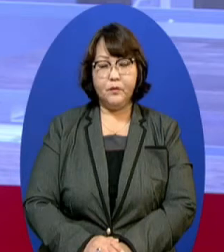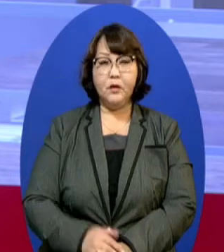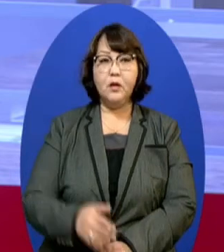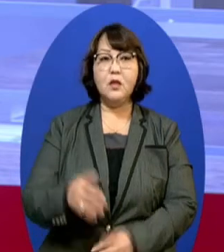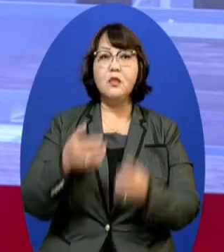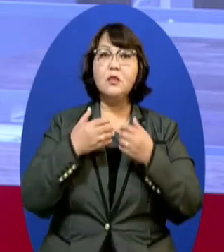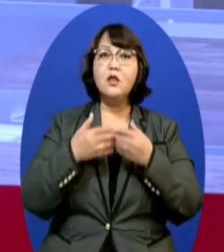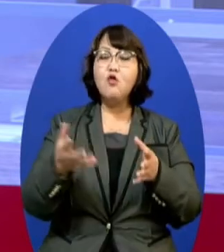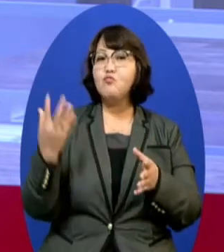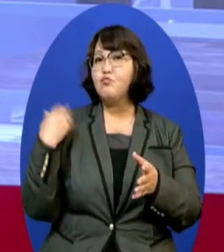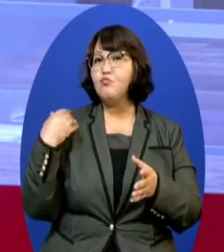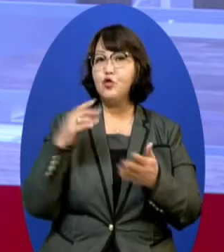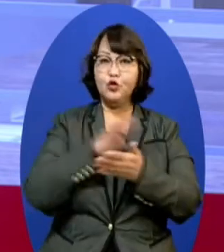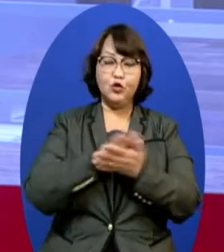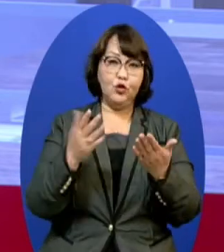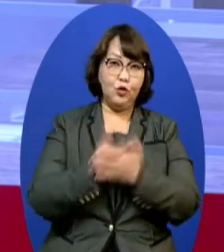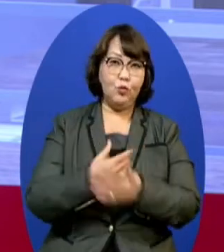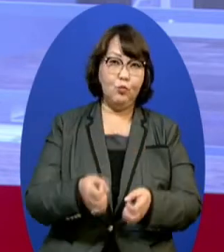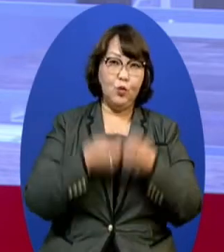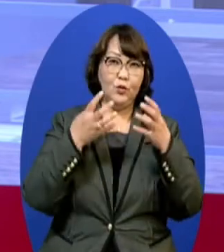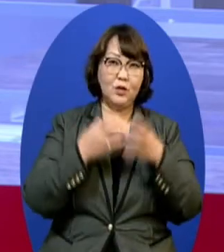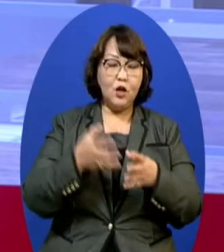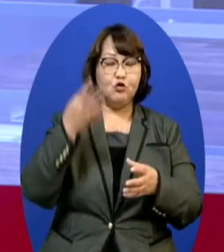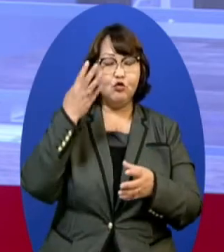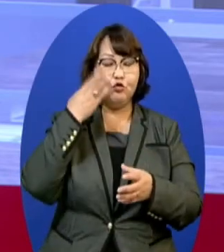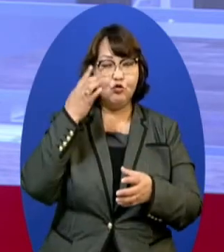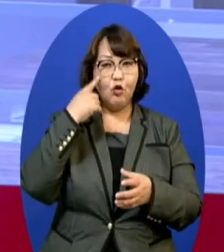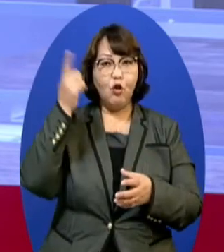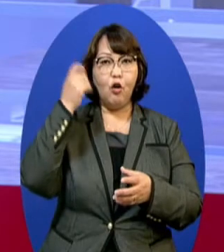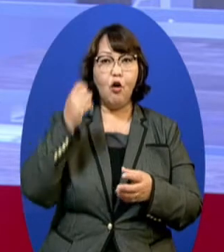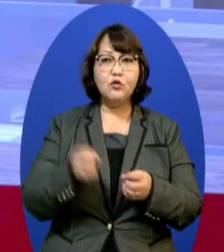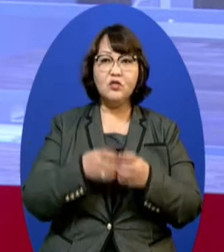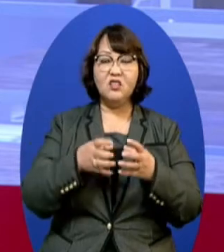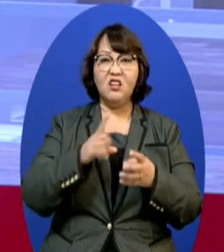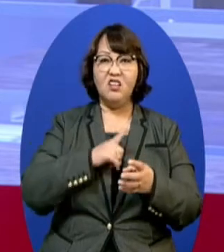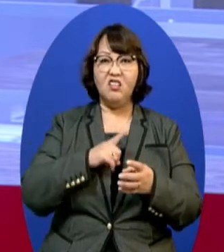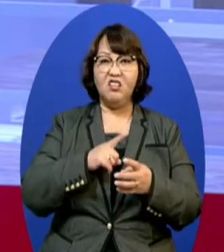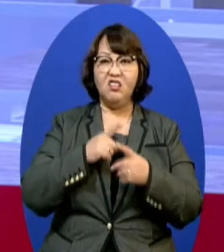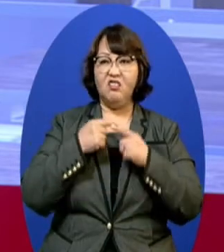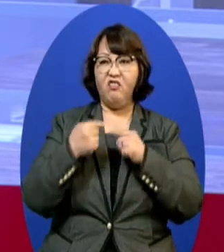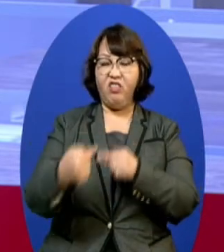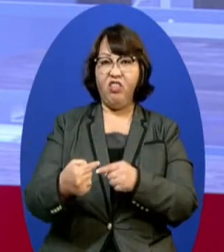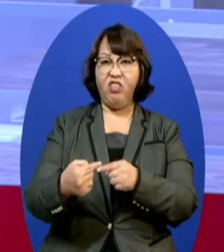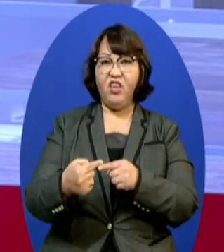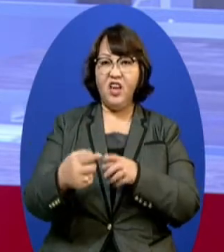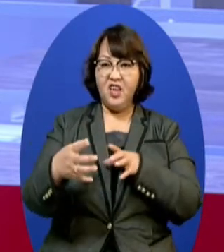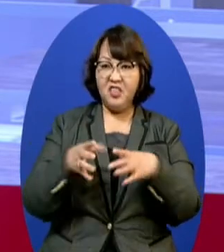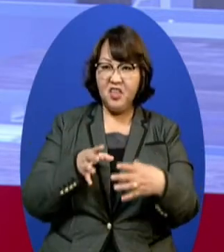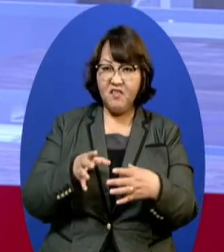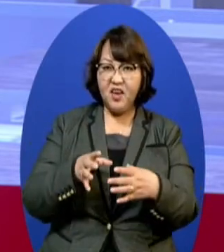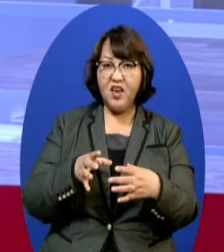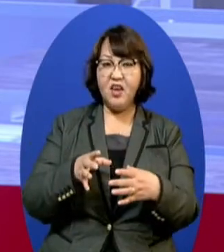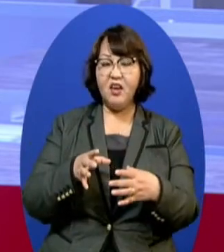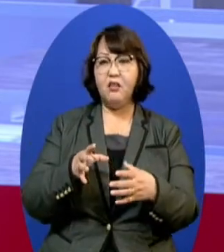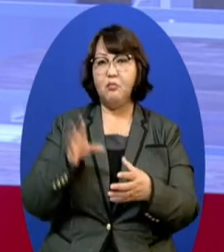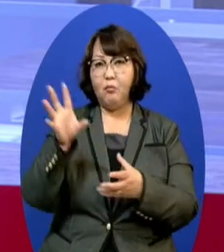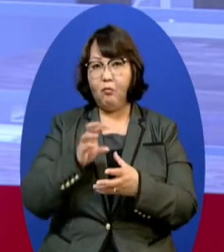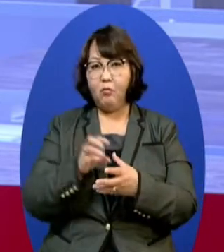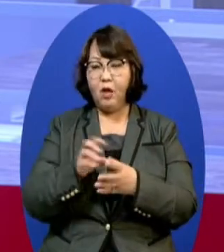Нээлтэн хийгээд удаагүй шинэ кинонуудыг зохиогчийн эрхийн тухай хуулийг зөрчин YouTube сувг, Facebook хуудас, CD, DVD-ийн дээр хувилан олшруулах